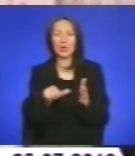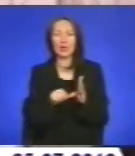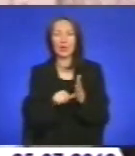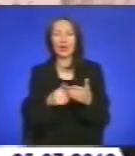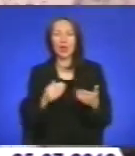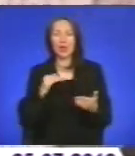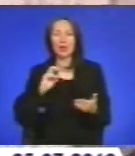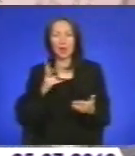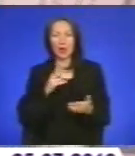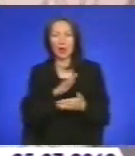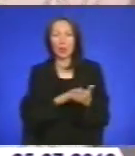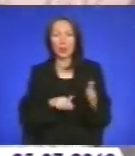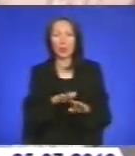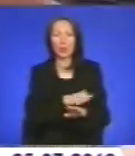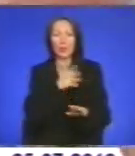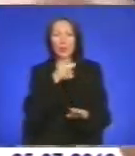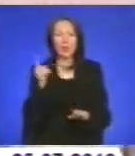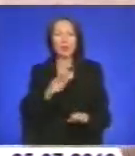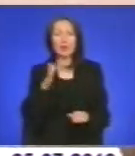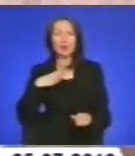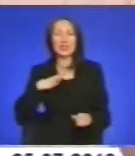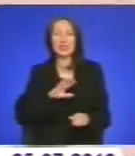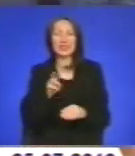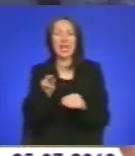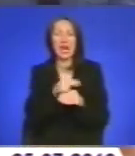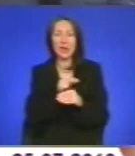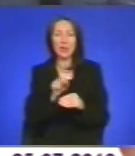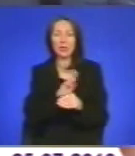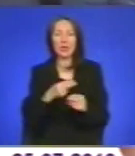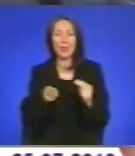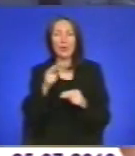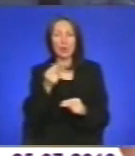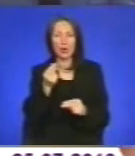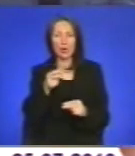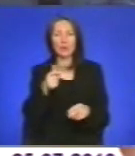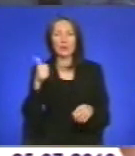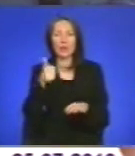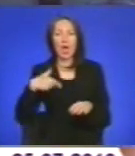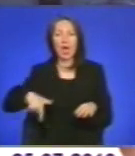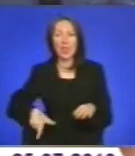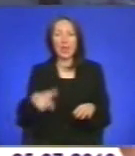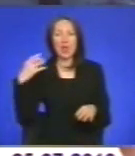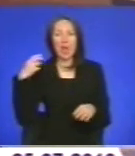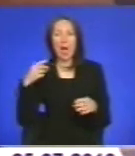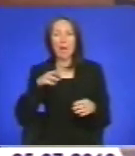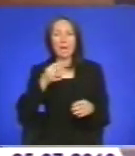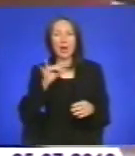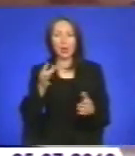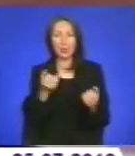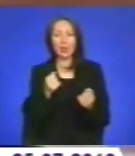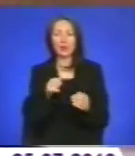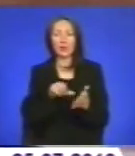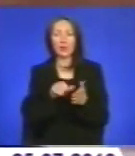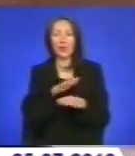Проте протягом тривалого часу не дочекалися ні ремонтних робіт, ні повернення коштів. Генерал-майор прийняв від представника громади відповідну заяву,